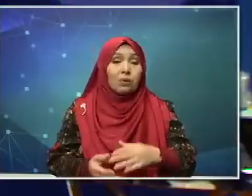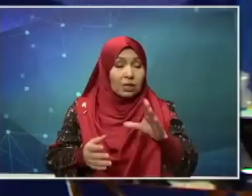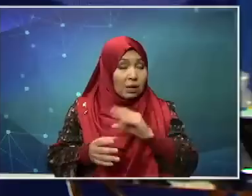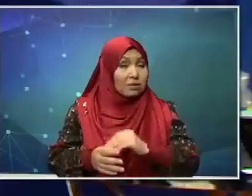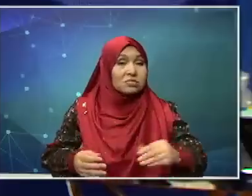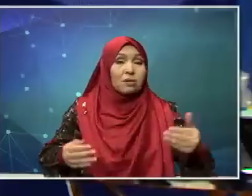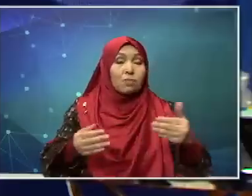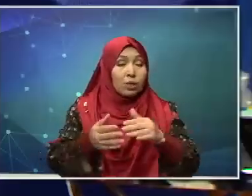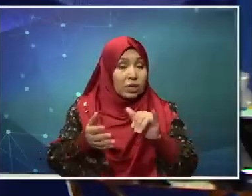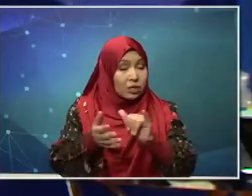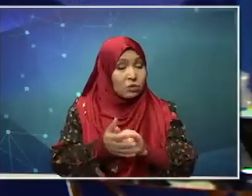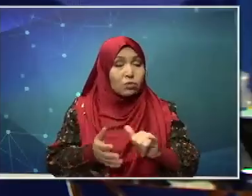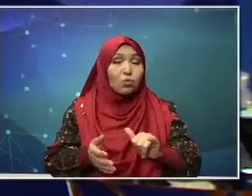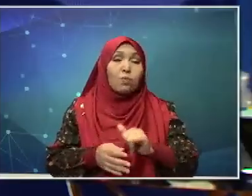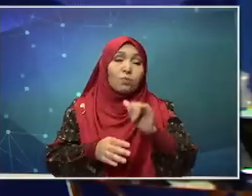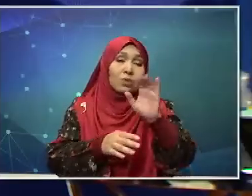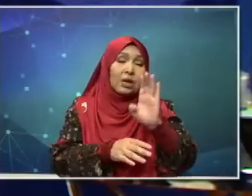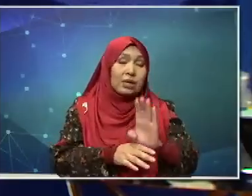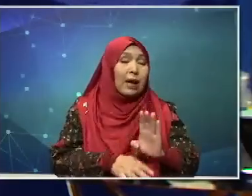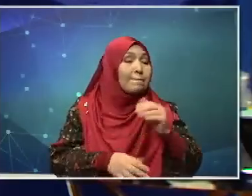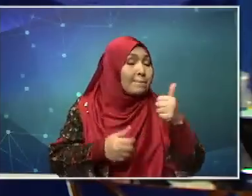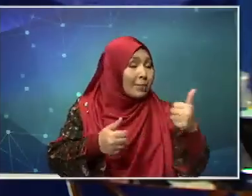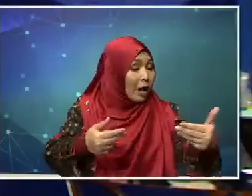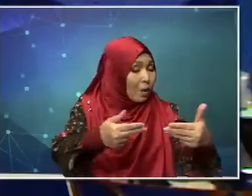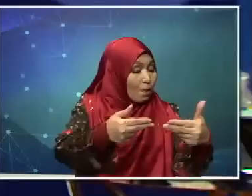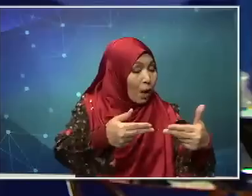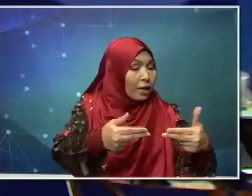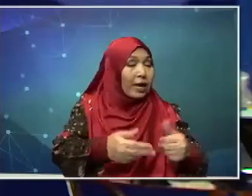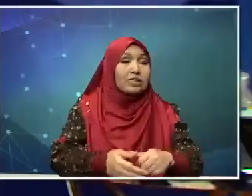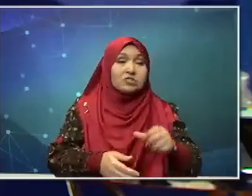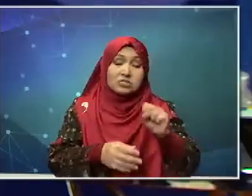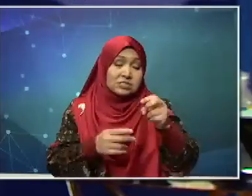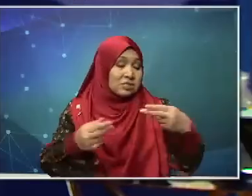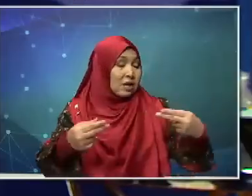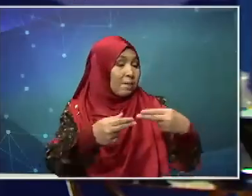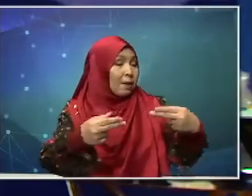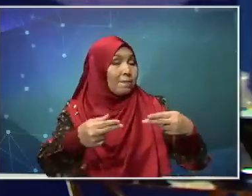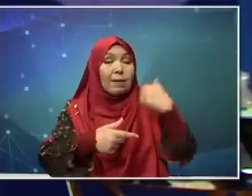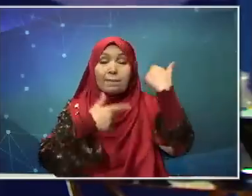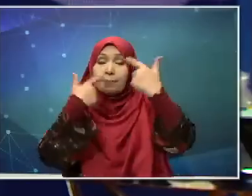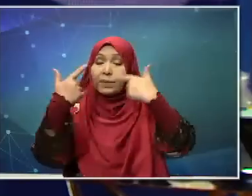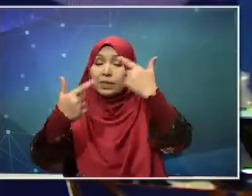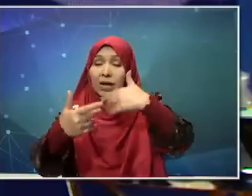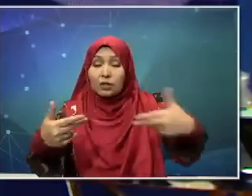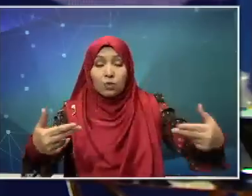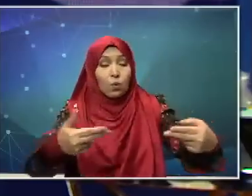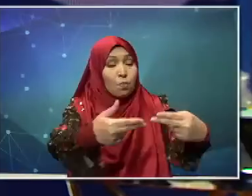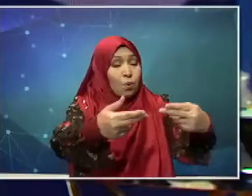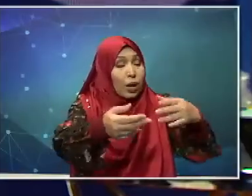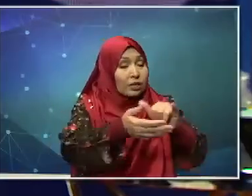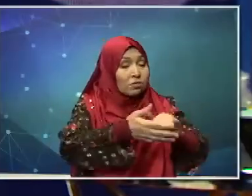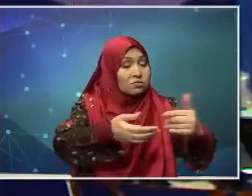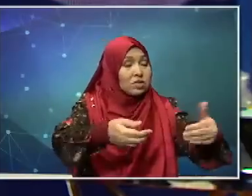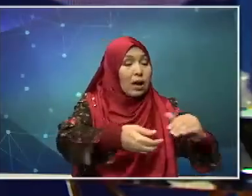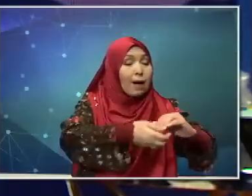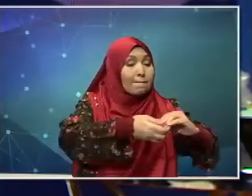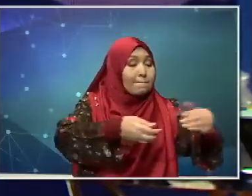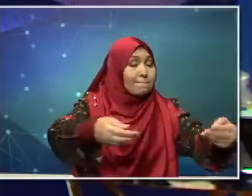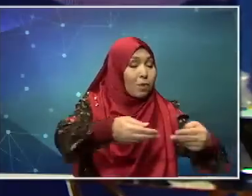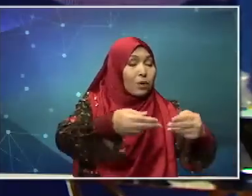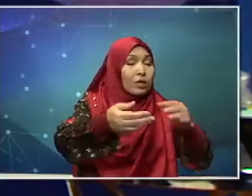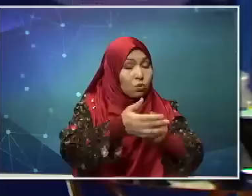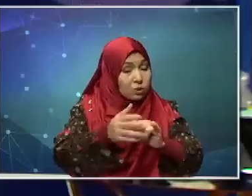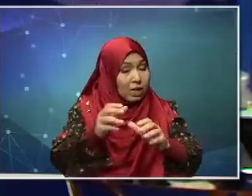Rohim itu antarbudaya yang yang bagus dan inilah yang kita ingin pastikan kita ambil panduan daripada Allah